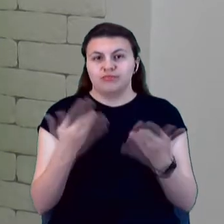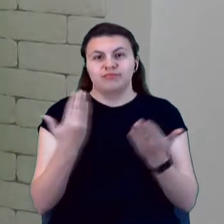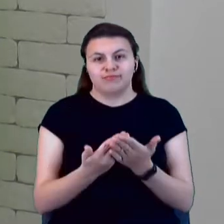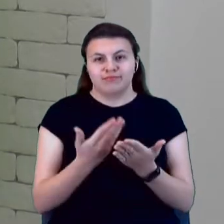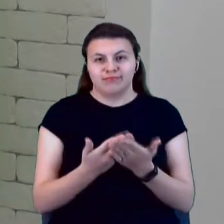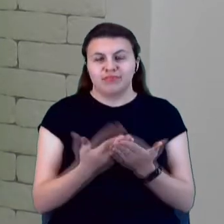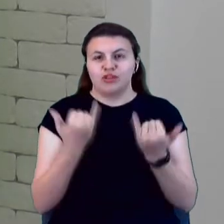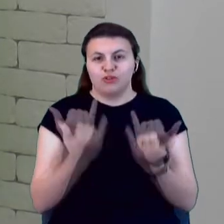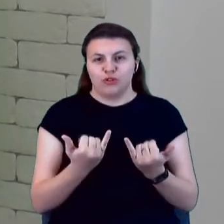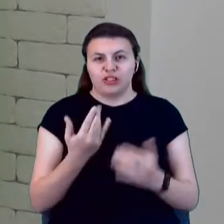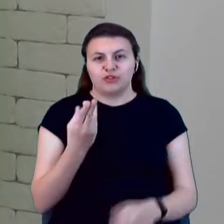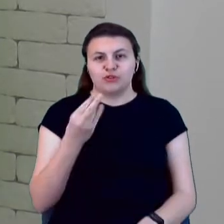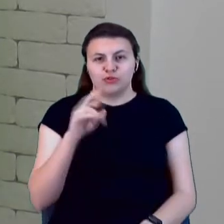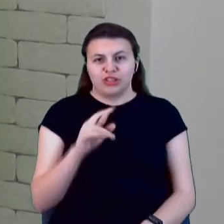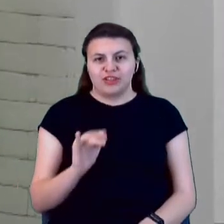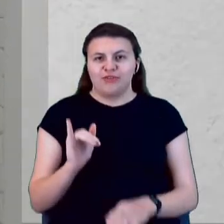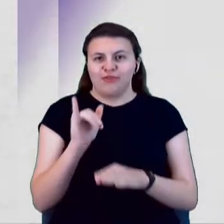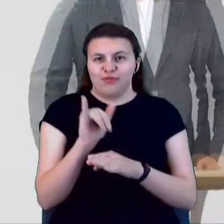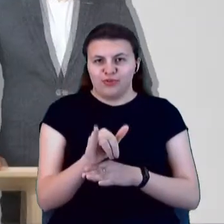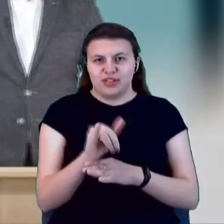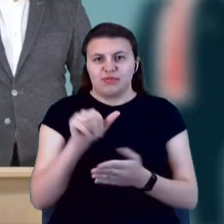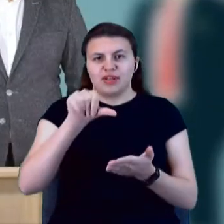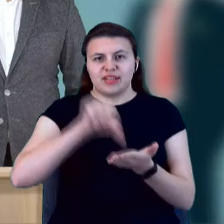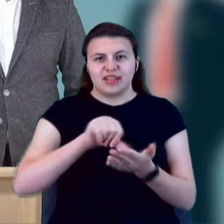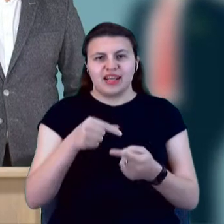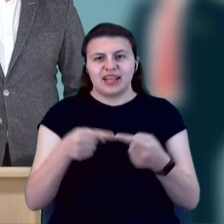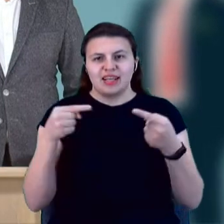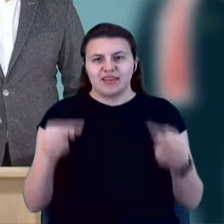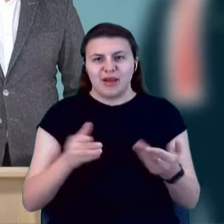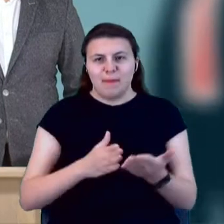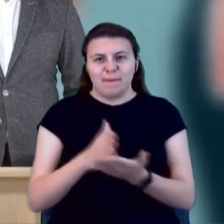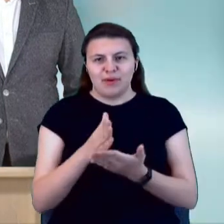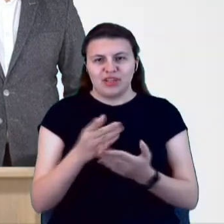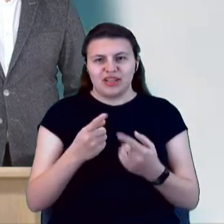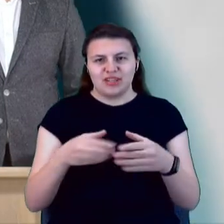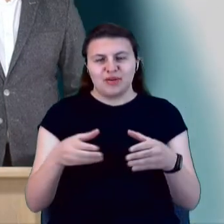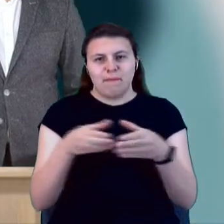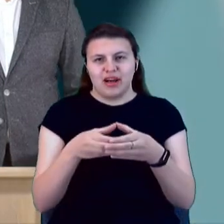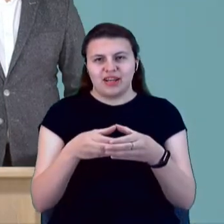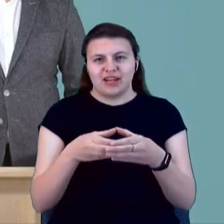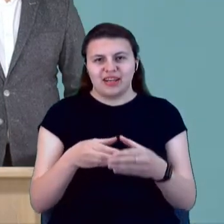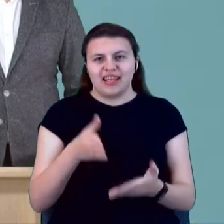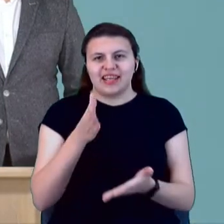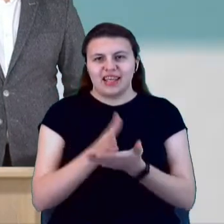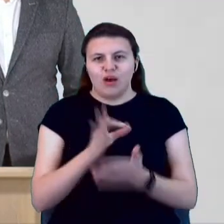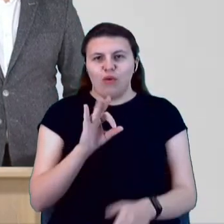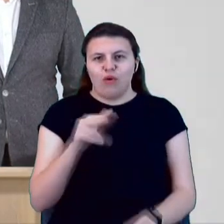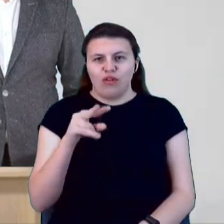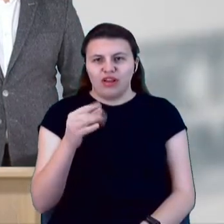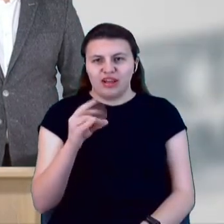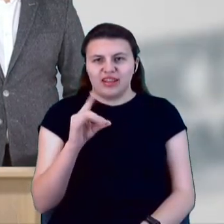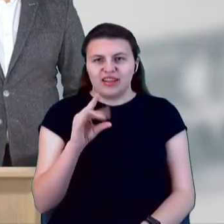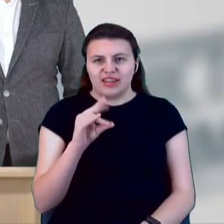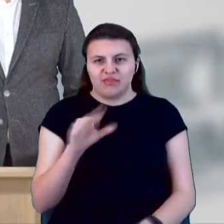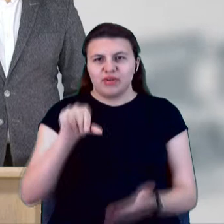Сьогодні до нас у студію завітали представники різних політичних партій. Зокрема, ними є Олег Андрієв, це представник